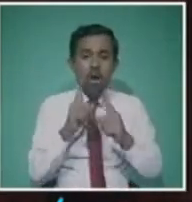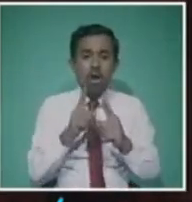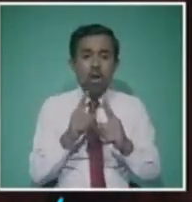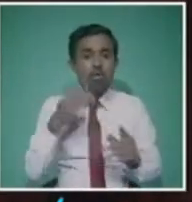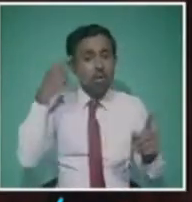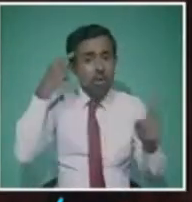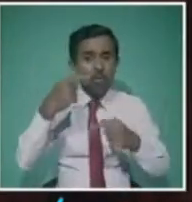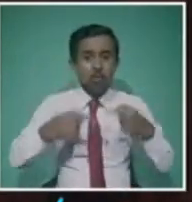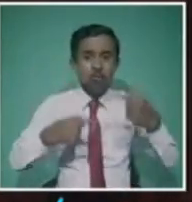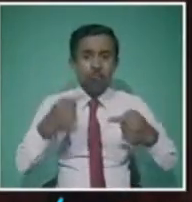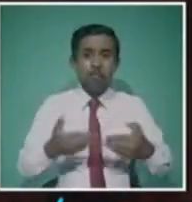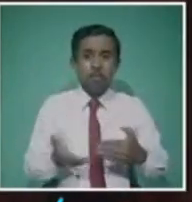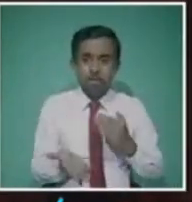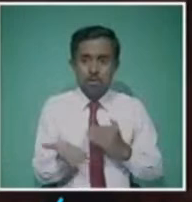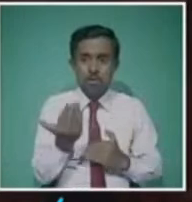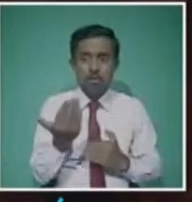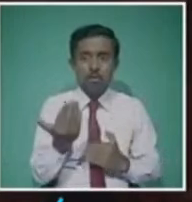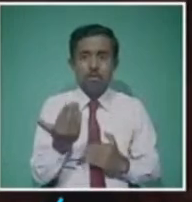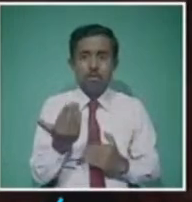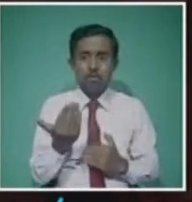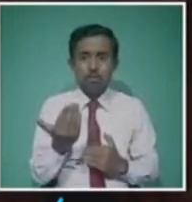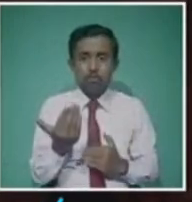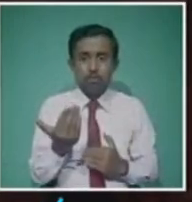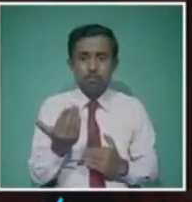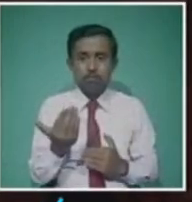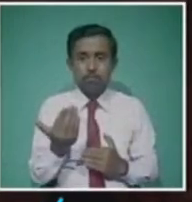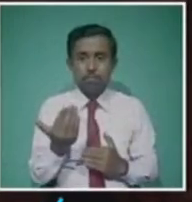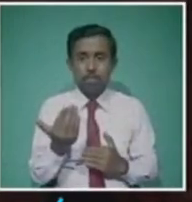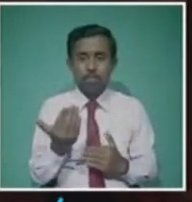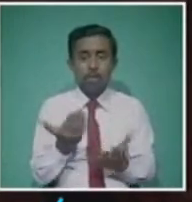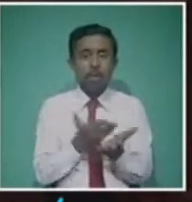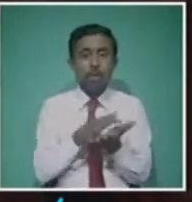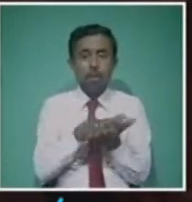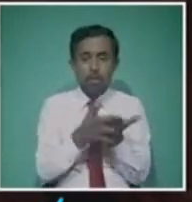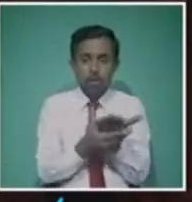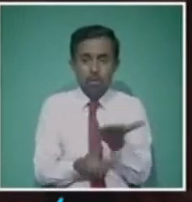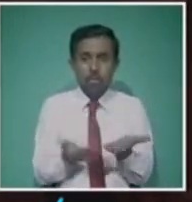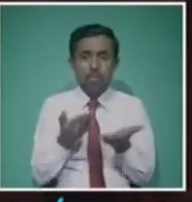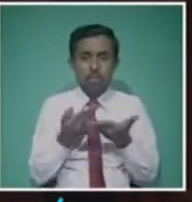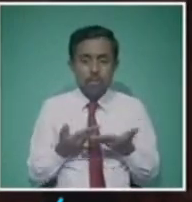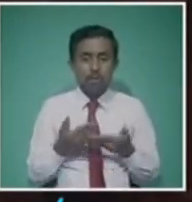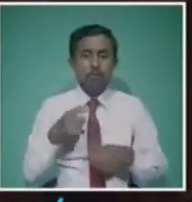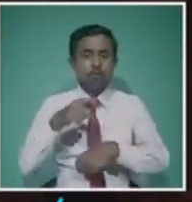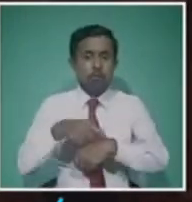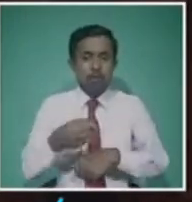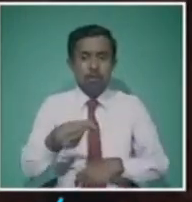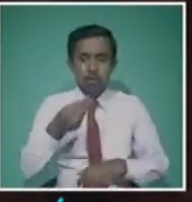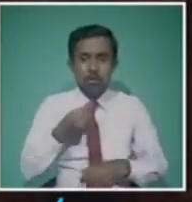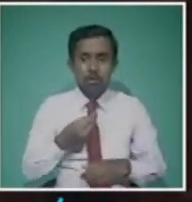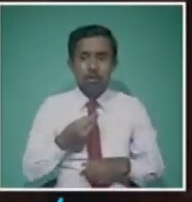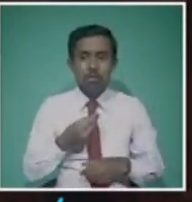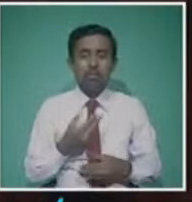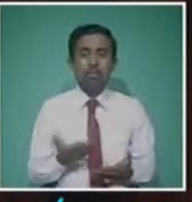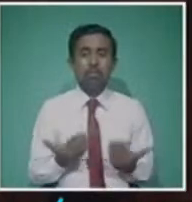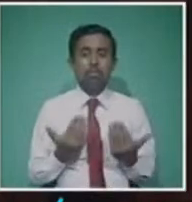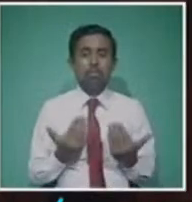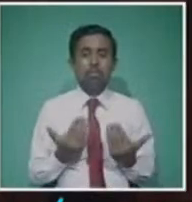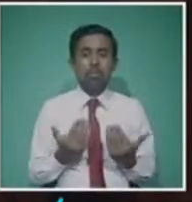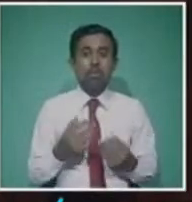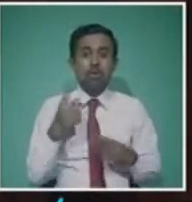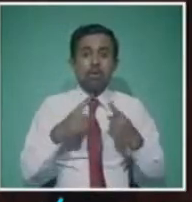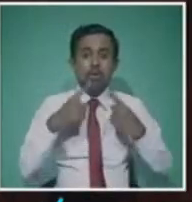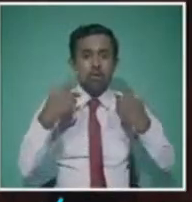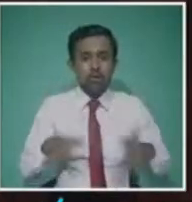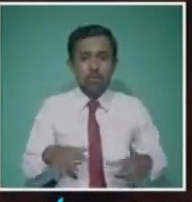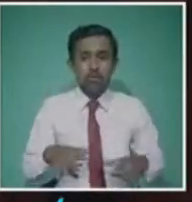කරගෙන නිවාදයක් කරනවා නම් ඒ කතාවේ අඩුම ගානේ පිටපත් ලබා දීලා නියමිත කාලයක් ලබා දීලා එහෙම දෙයක් වෙන්න ඕන කතාව කොල්ල ඉවරච්ච ගමන්